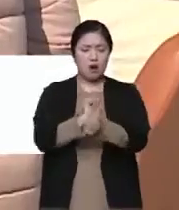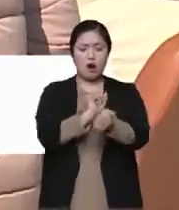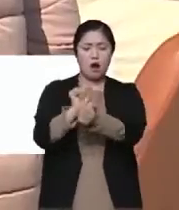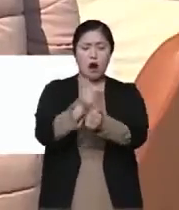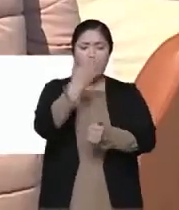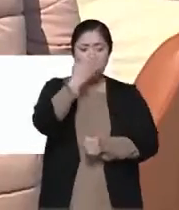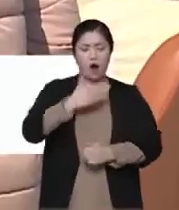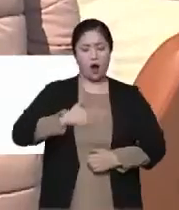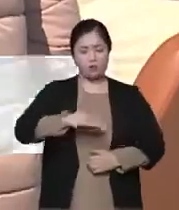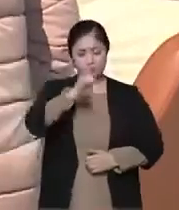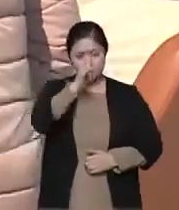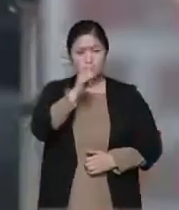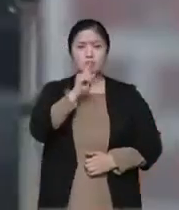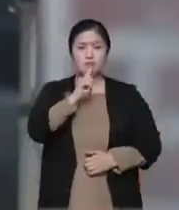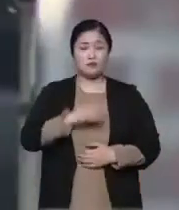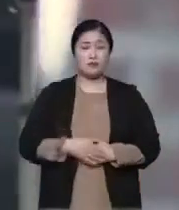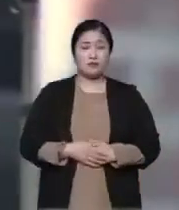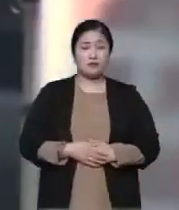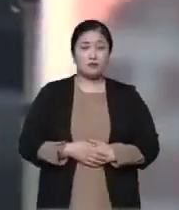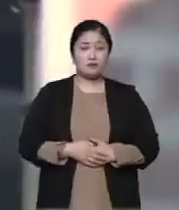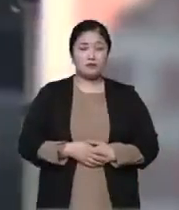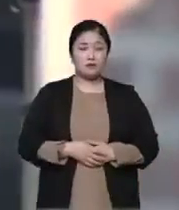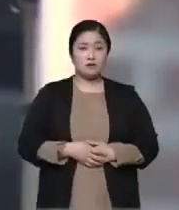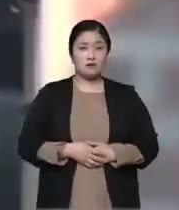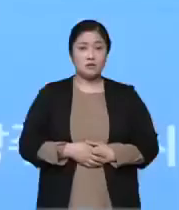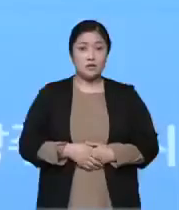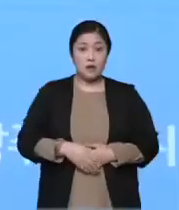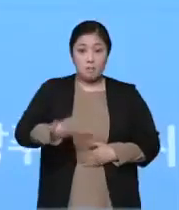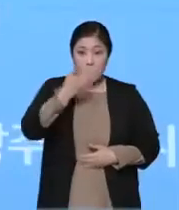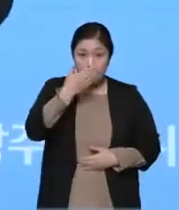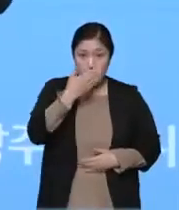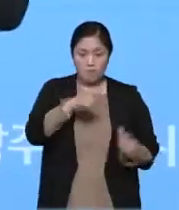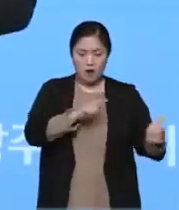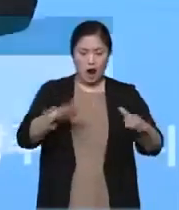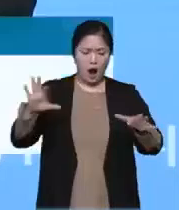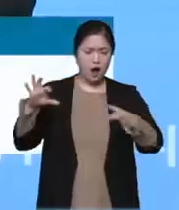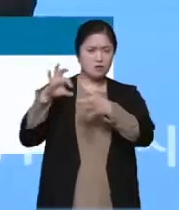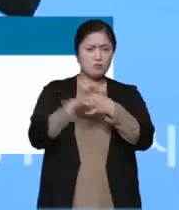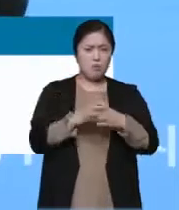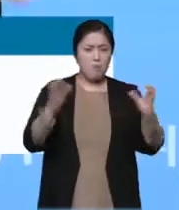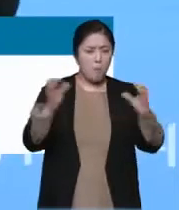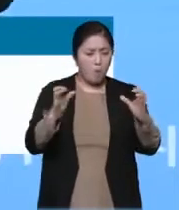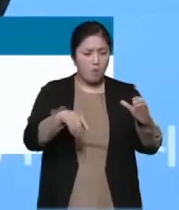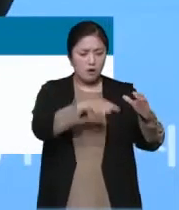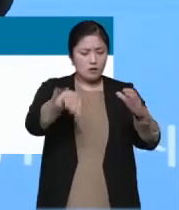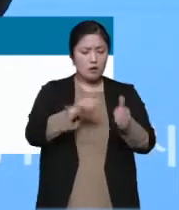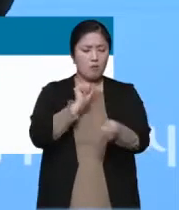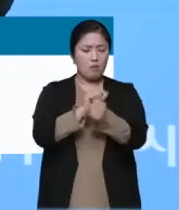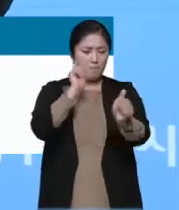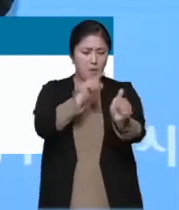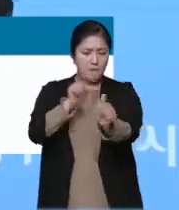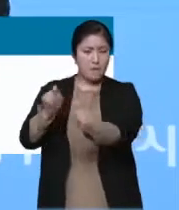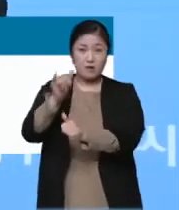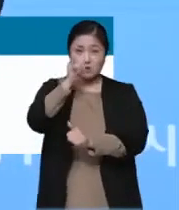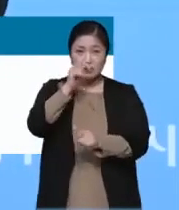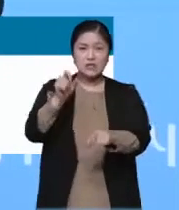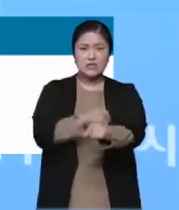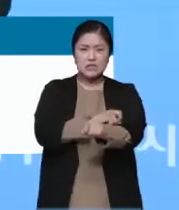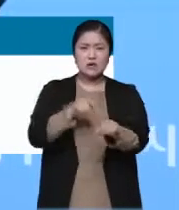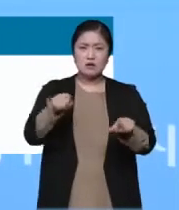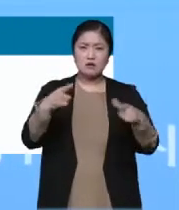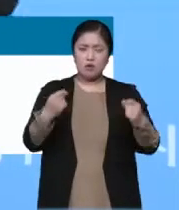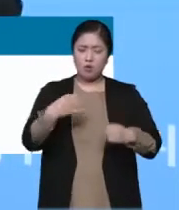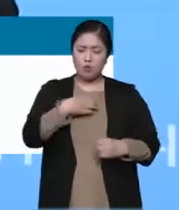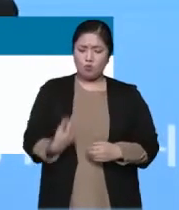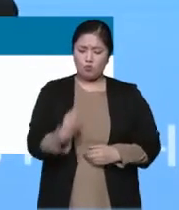확산 알 지 모른다는 판단 입니다 어 식사 라든지 아직도 모임 이런 데서도 좀 확진이 되고 있고요 특히 이런